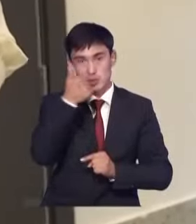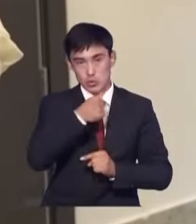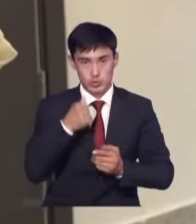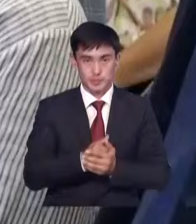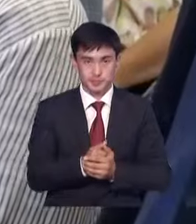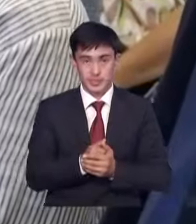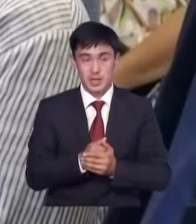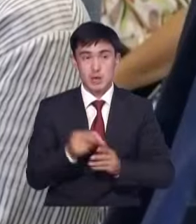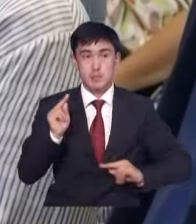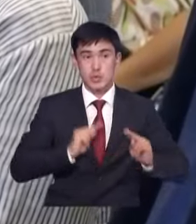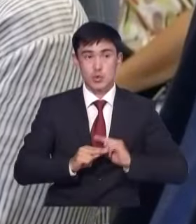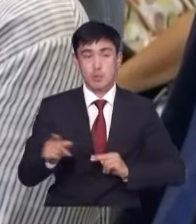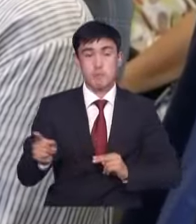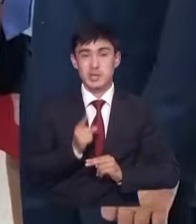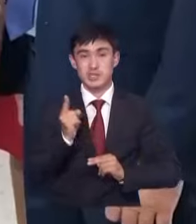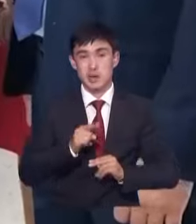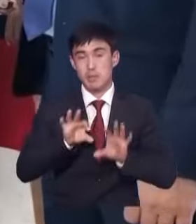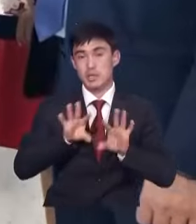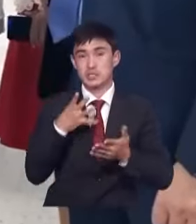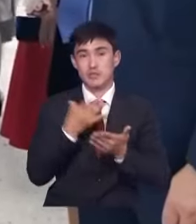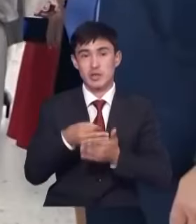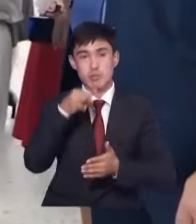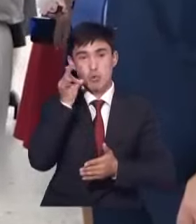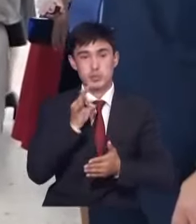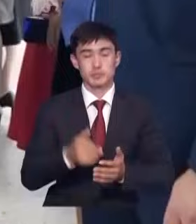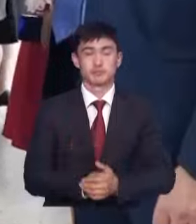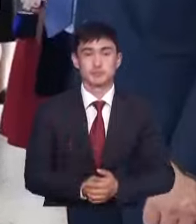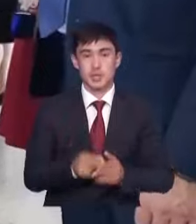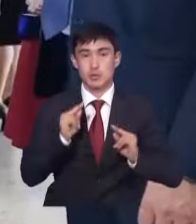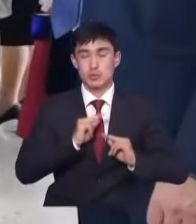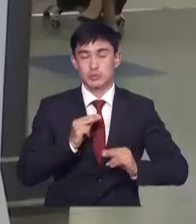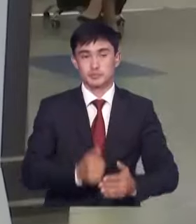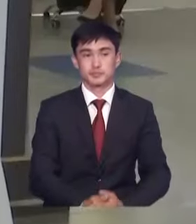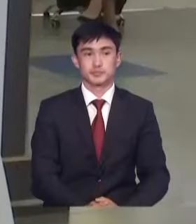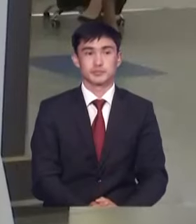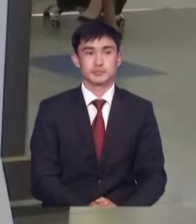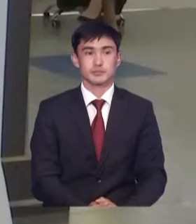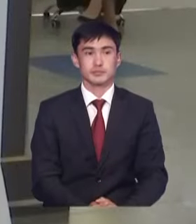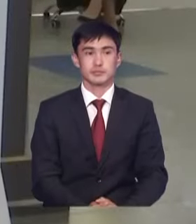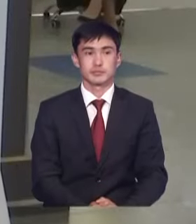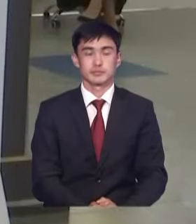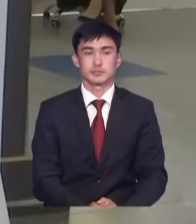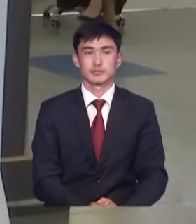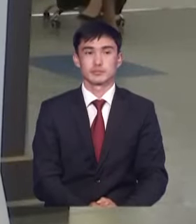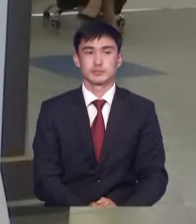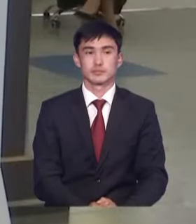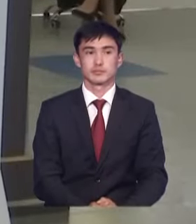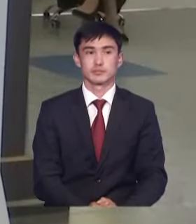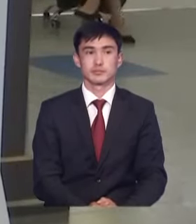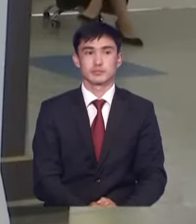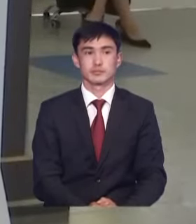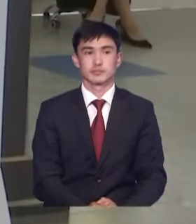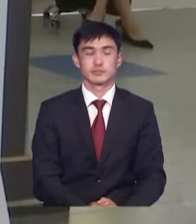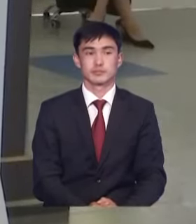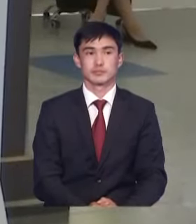2024-2025 годы, где педагоги-мастера поделились своим передовым опытом работы. Әр ұстаз белгілі бір технологияны